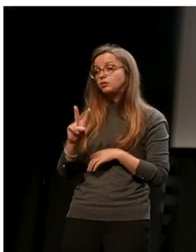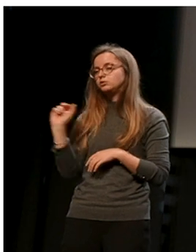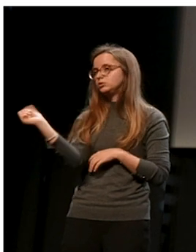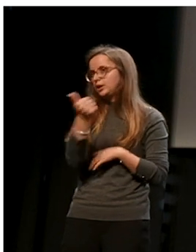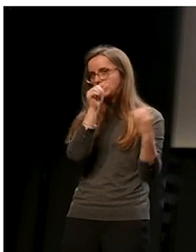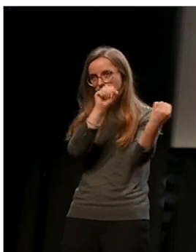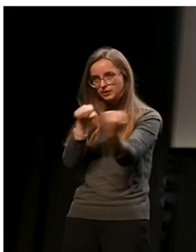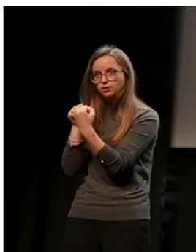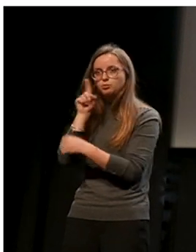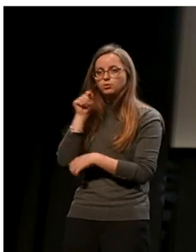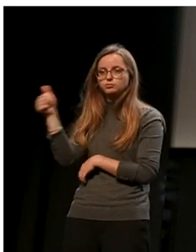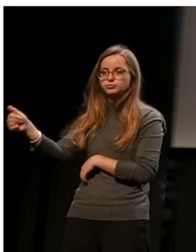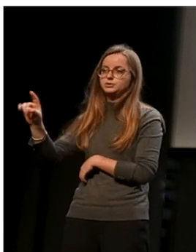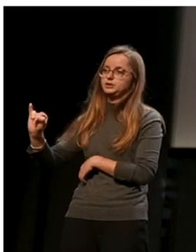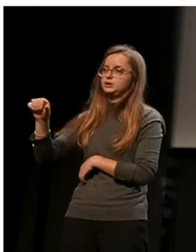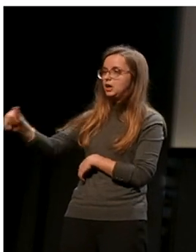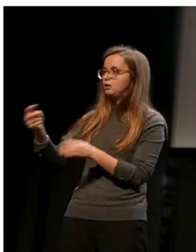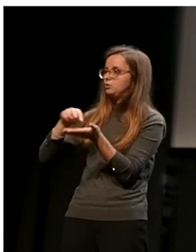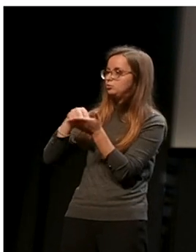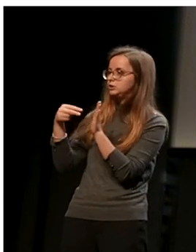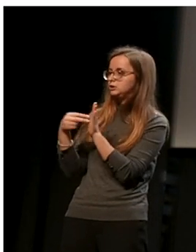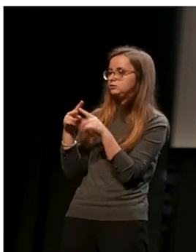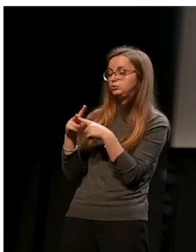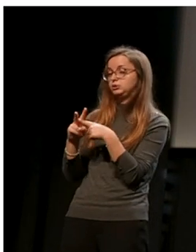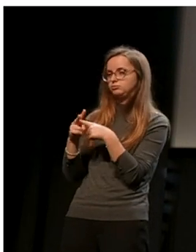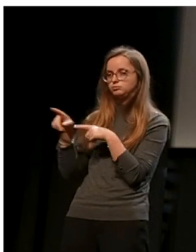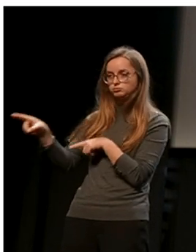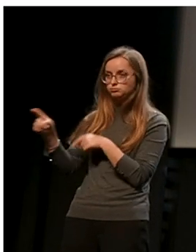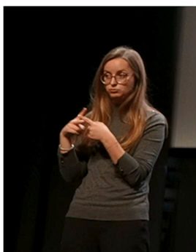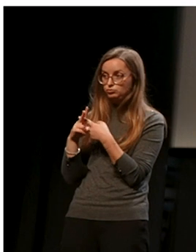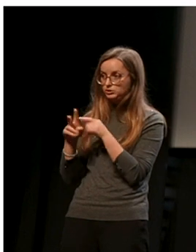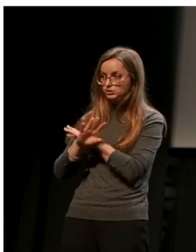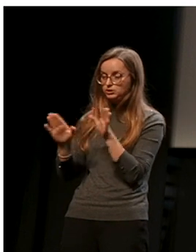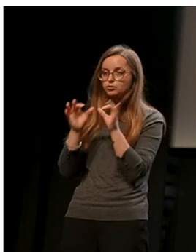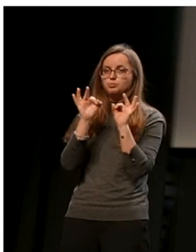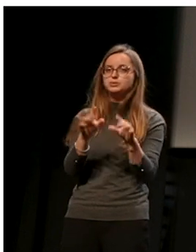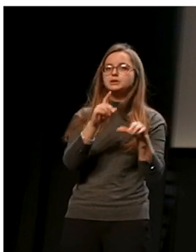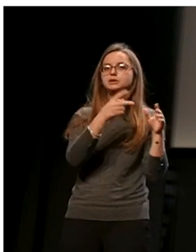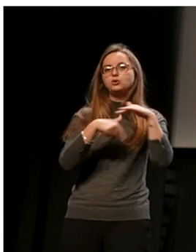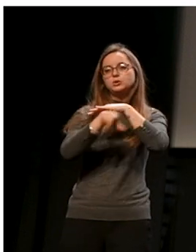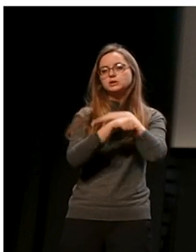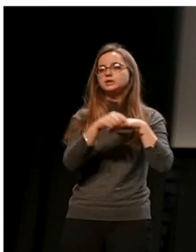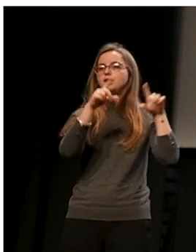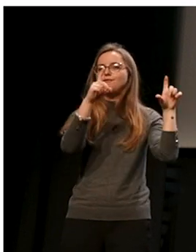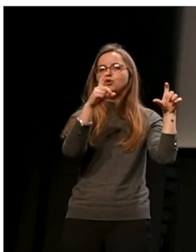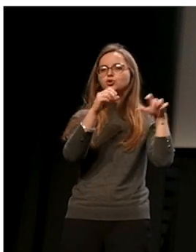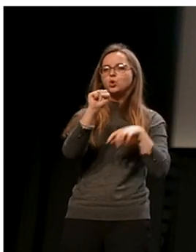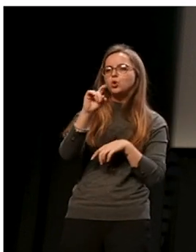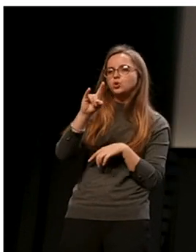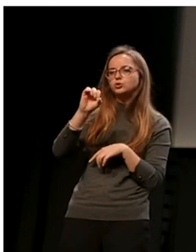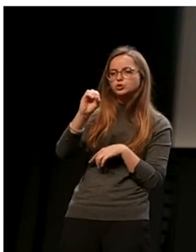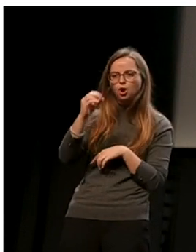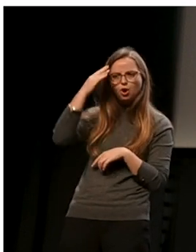que l'IA, c'est un outil. C'est un outil, comme Photoshop est devenu un outil pour les illustrateurs, comme